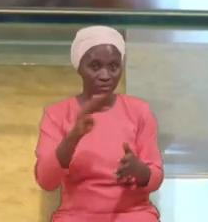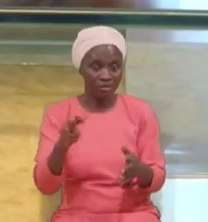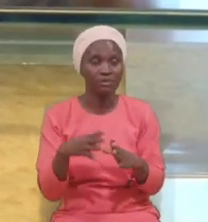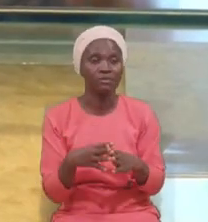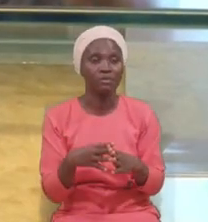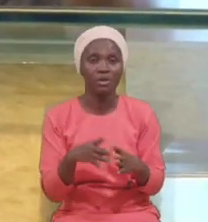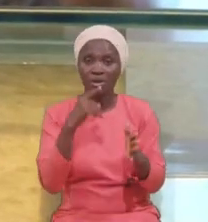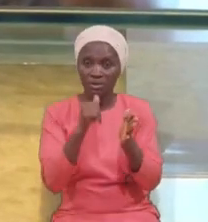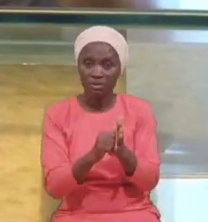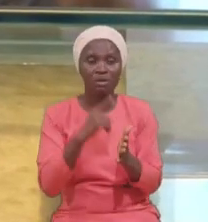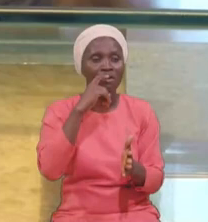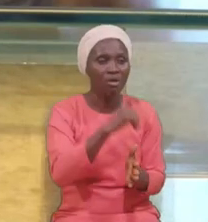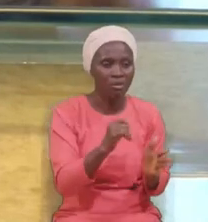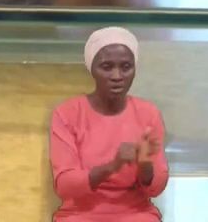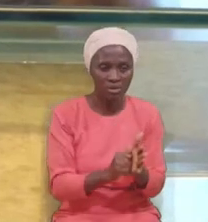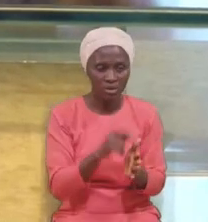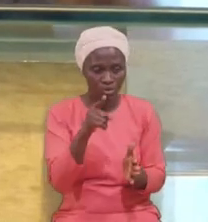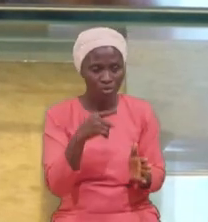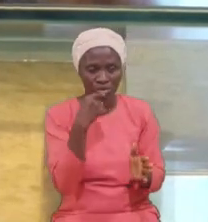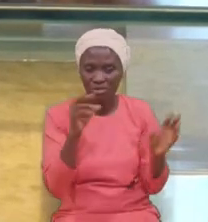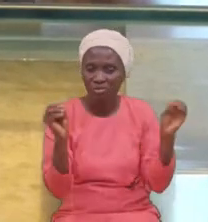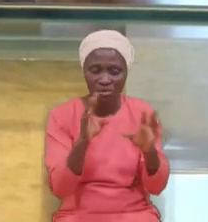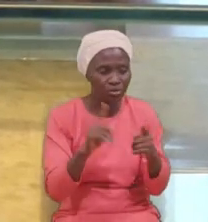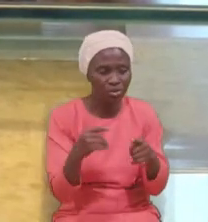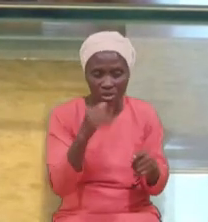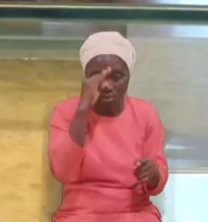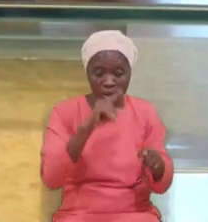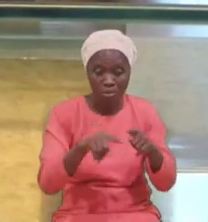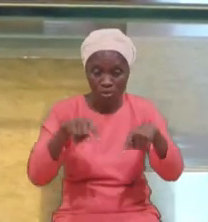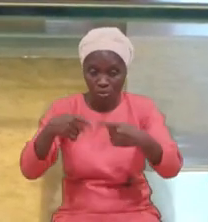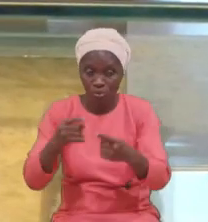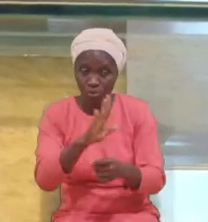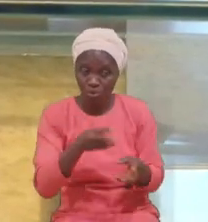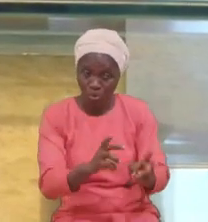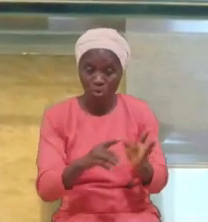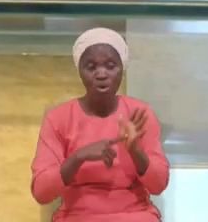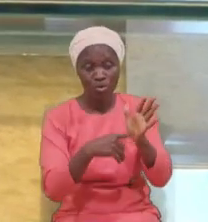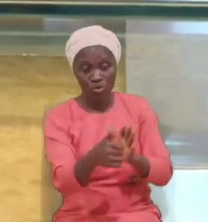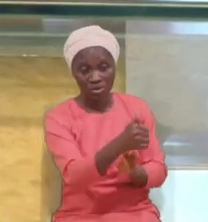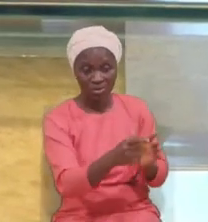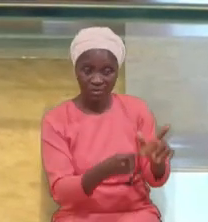1, 44. Et lui dit, garde-toi de rien dire à personne, mais va te